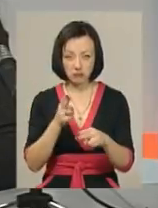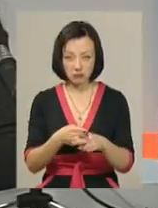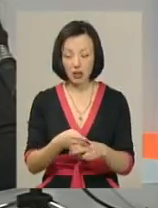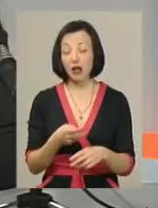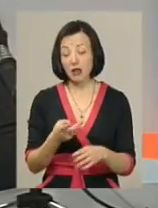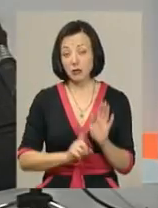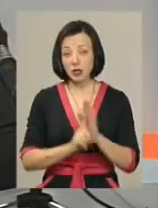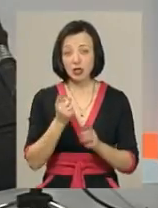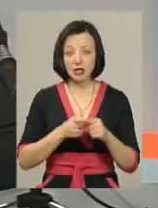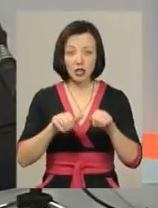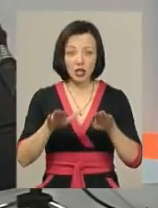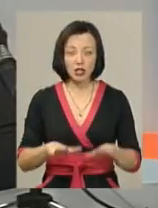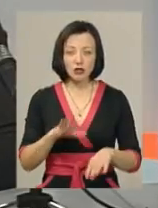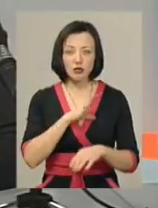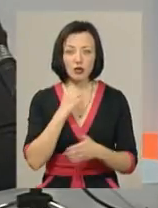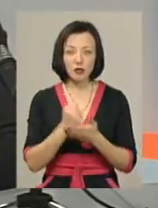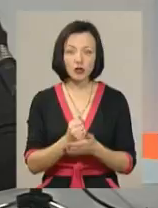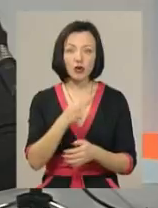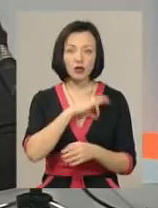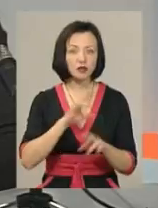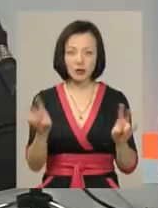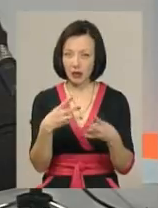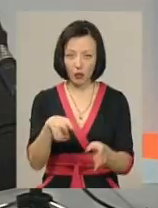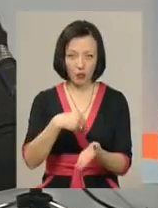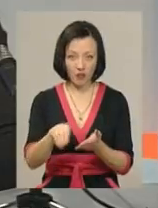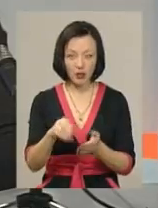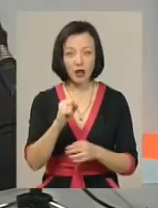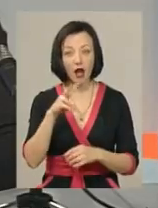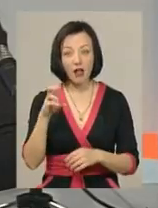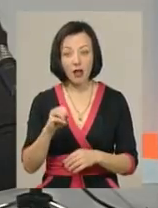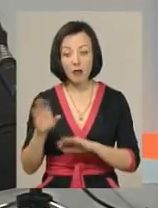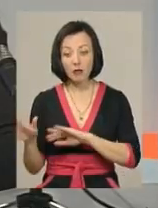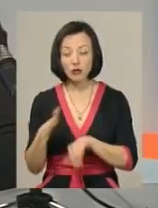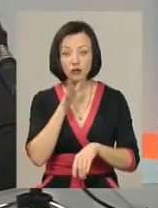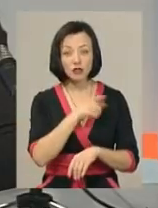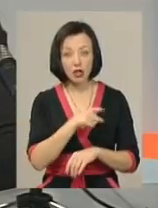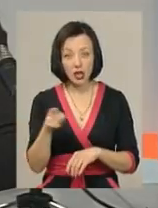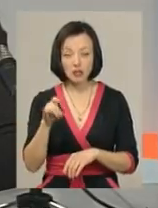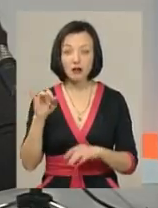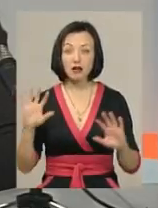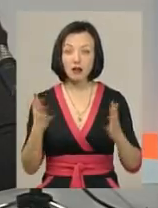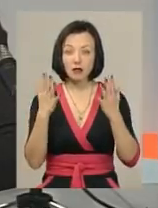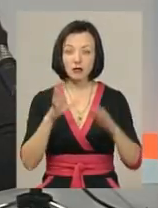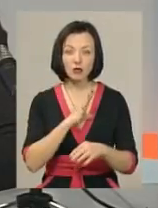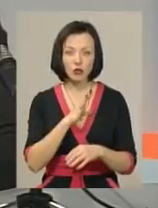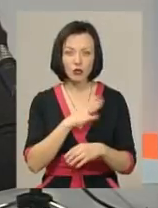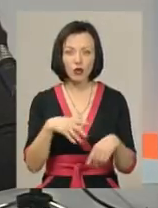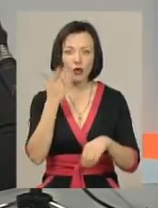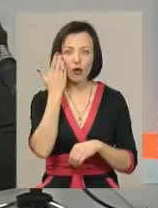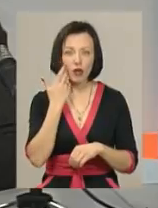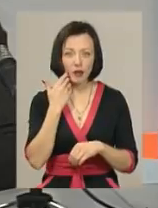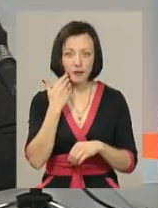спочатку Звичайно Це рішення було прийнято на користь того щоб не купувати Але прийшов певний час і одного разу стався такий випадок